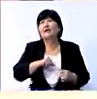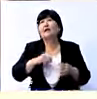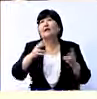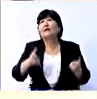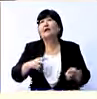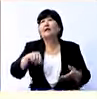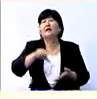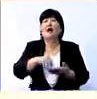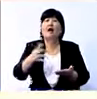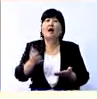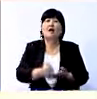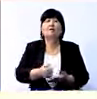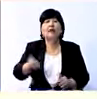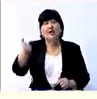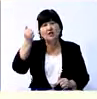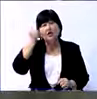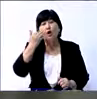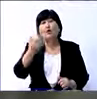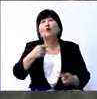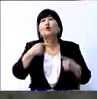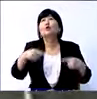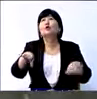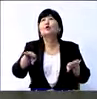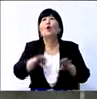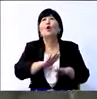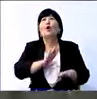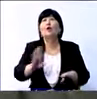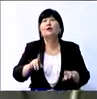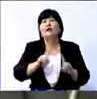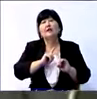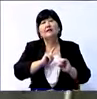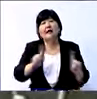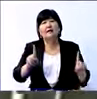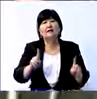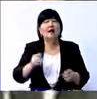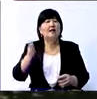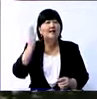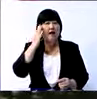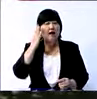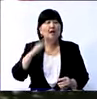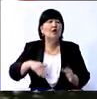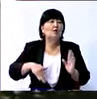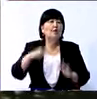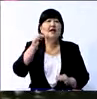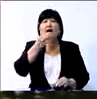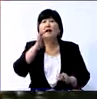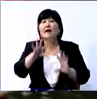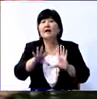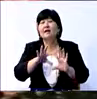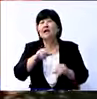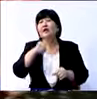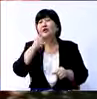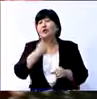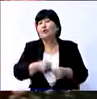алып шыққаны жадымызда. Оның өзгелерге ұқсамайтын табиғи, ерекше дарына, биік талғамы, ең